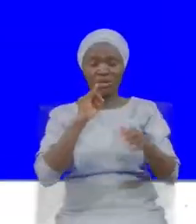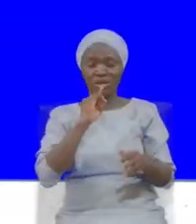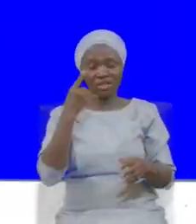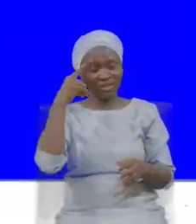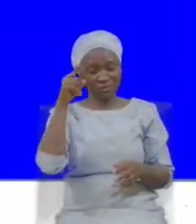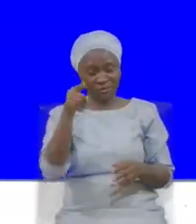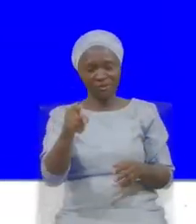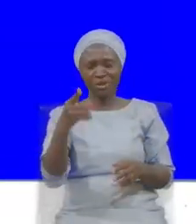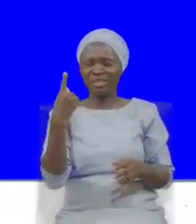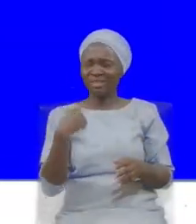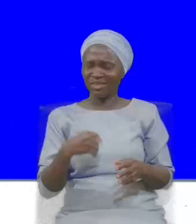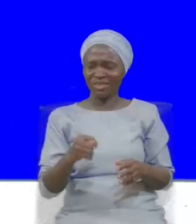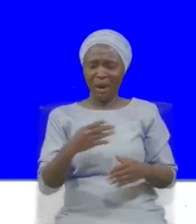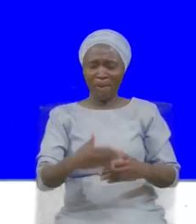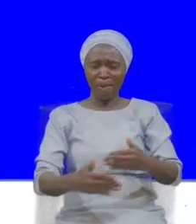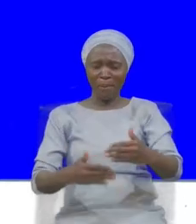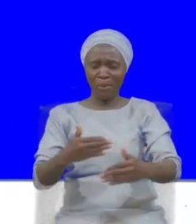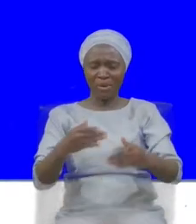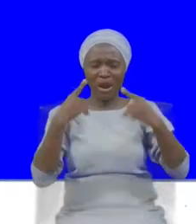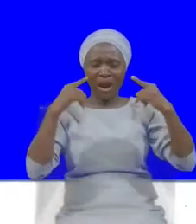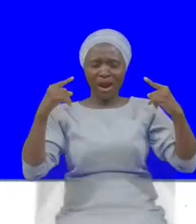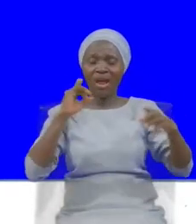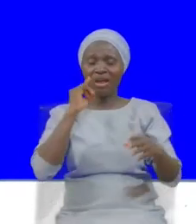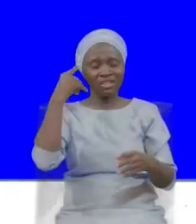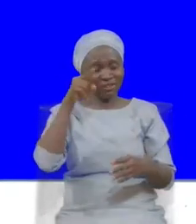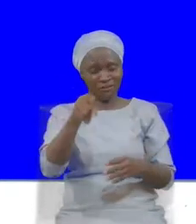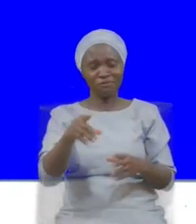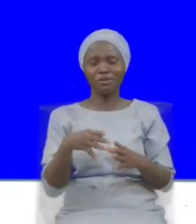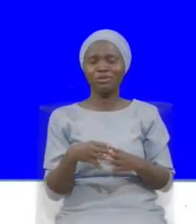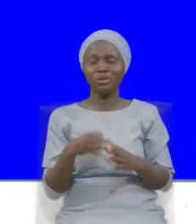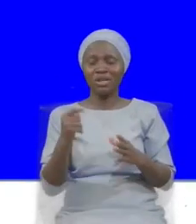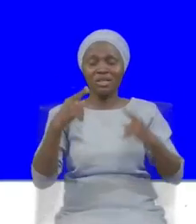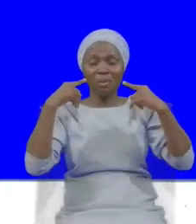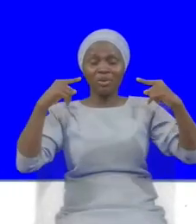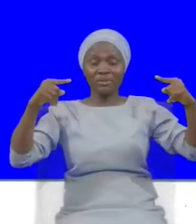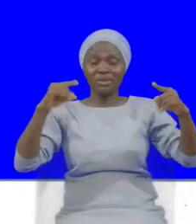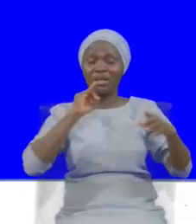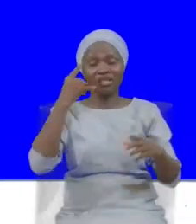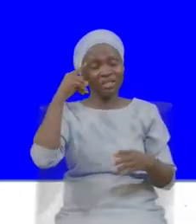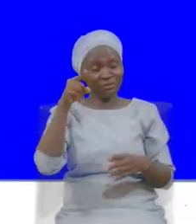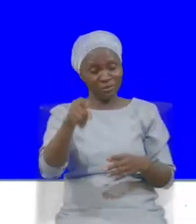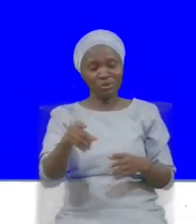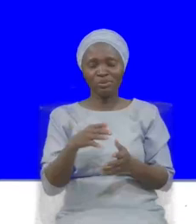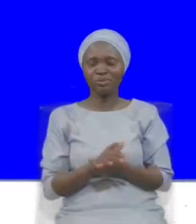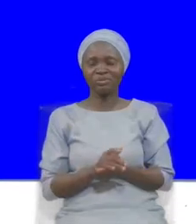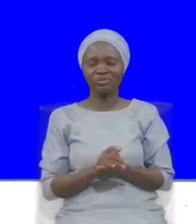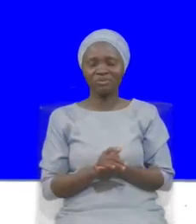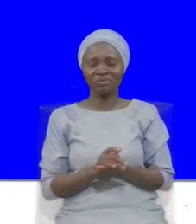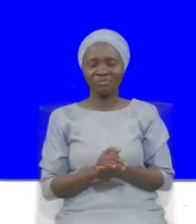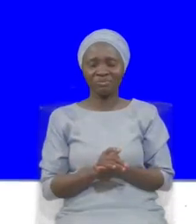Le progrès est pour vous. La prospérité est pour vous.